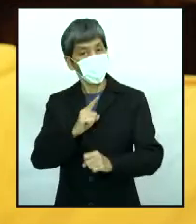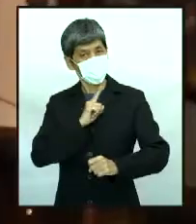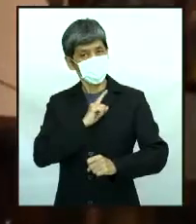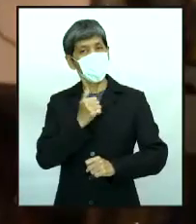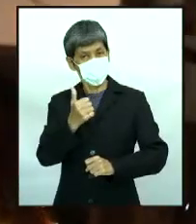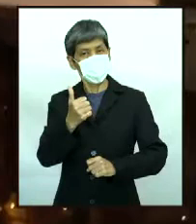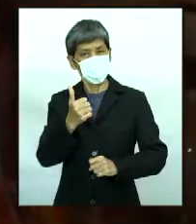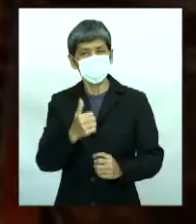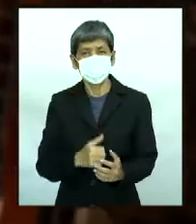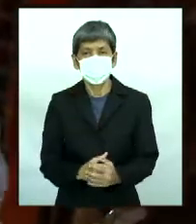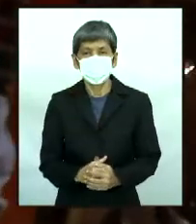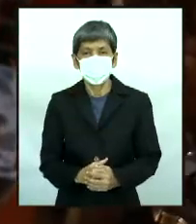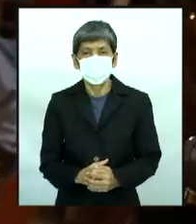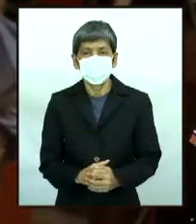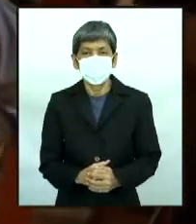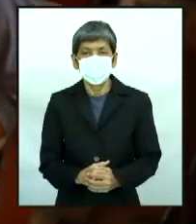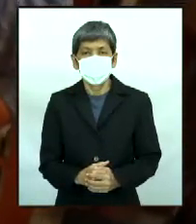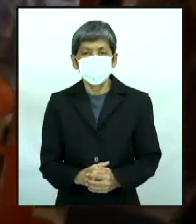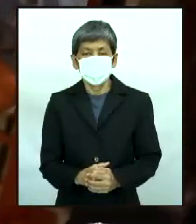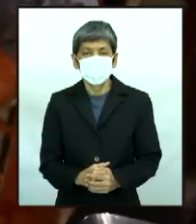ได้ดี